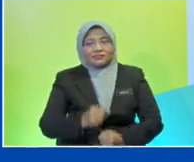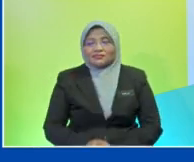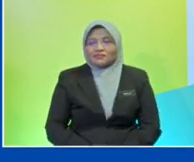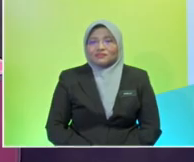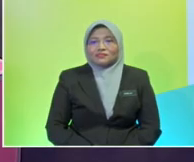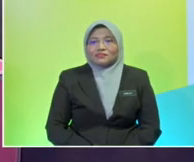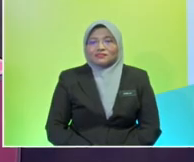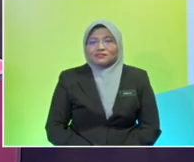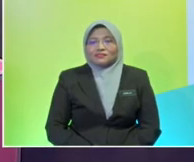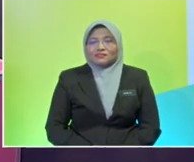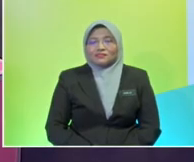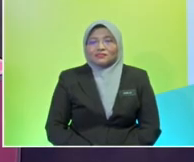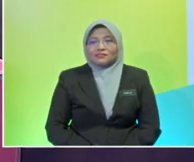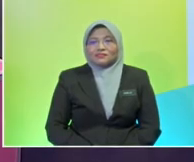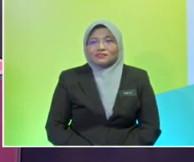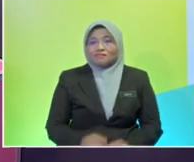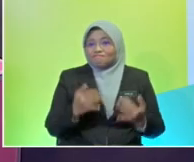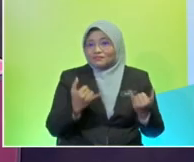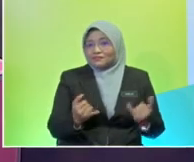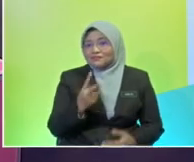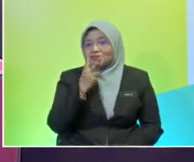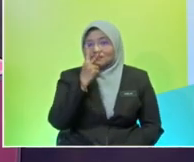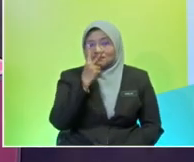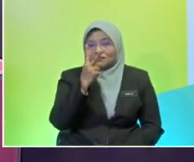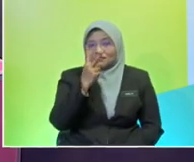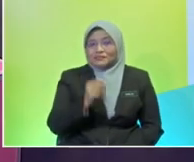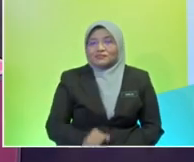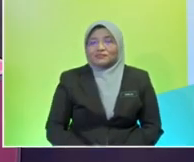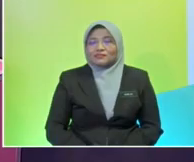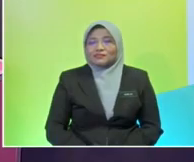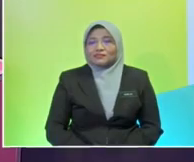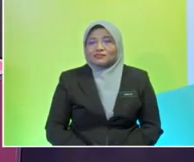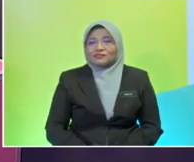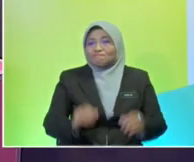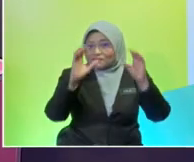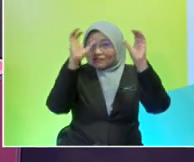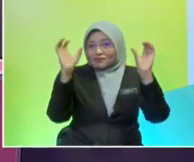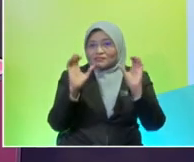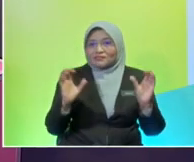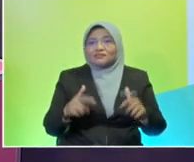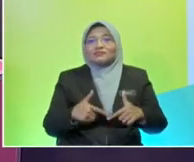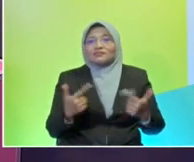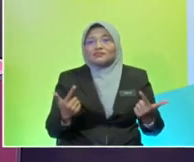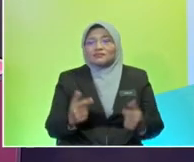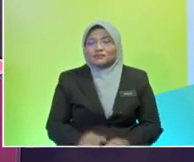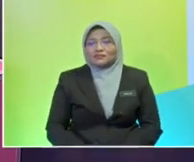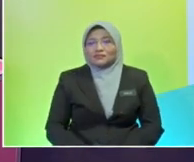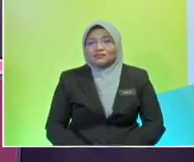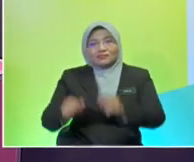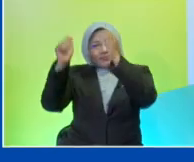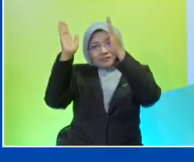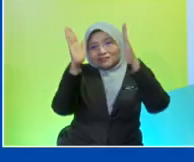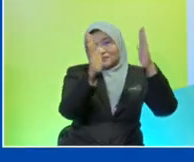tentang hujan Mari kita lihat pula cuaca seterusnya yaitu cuaca berangin Aduh